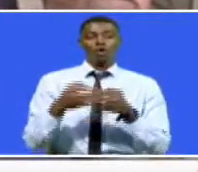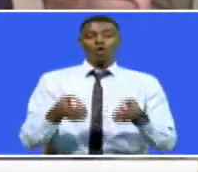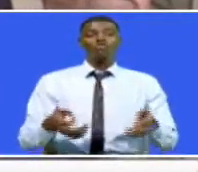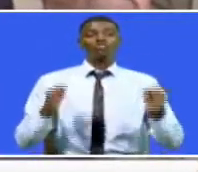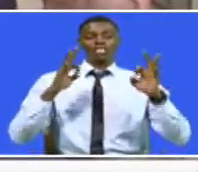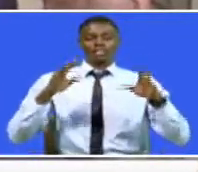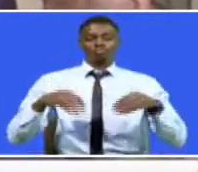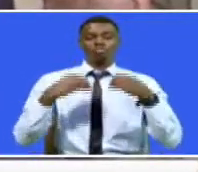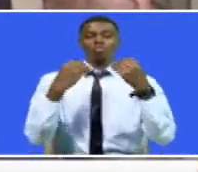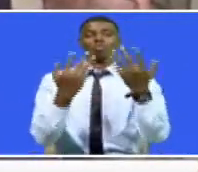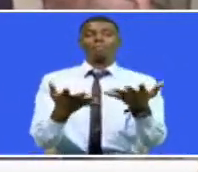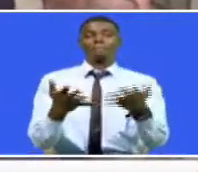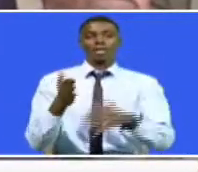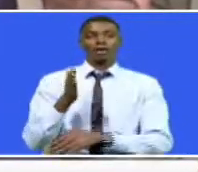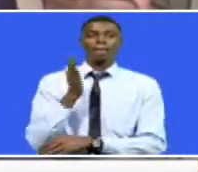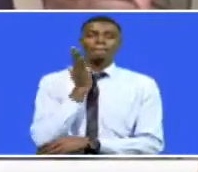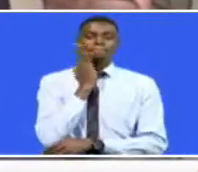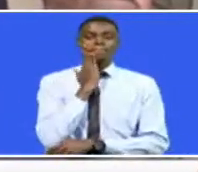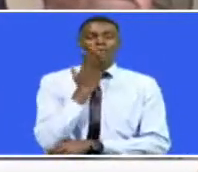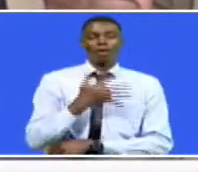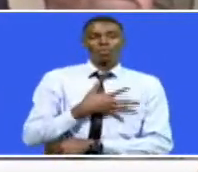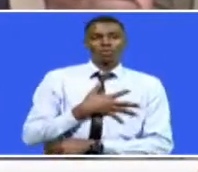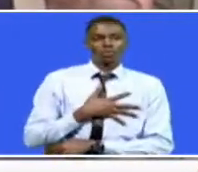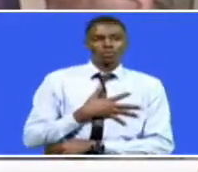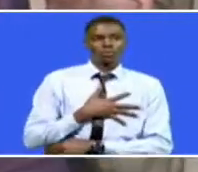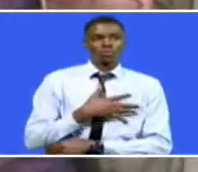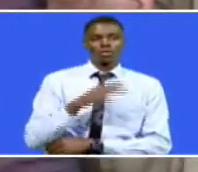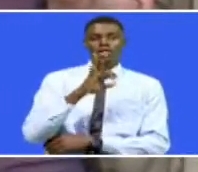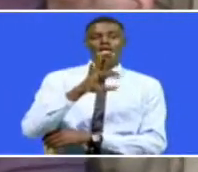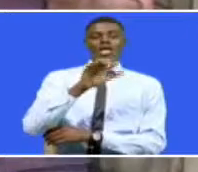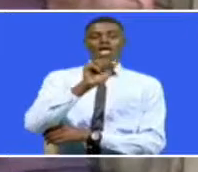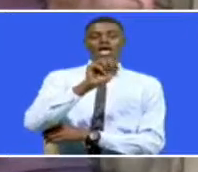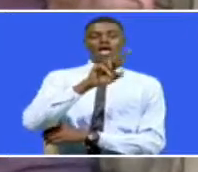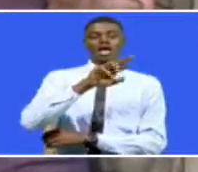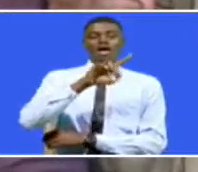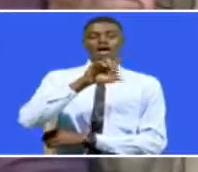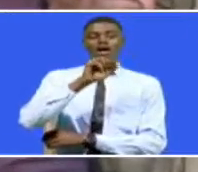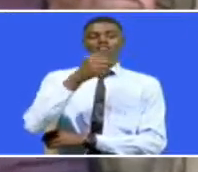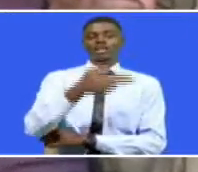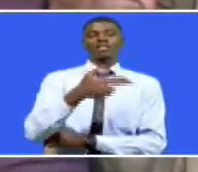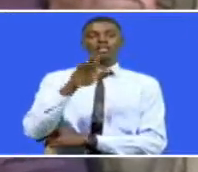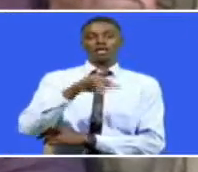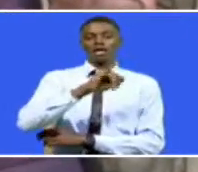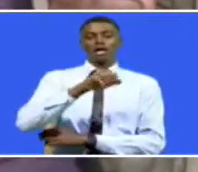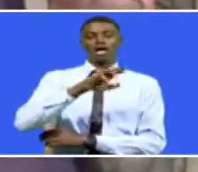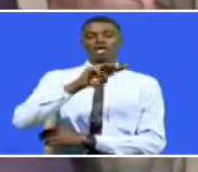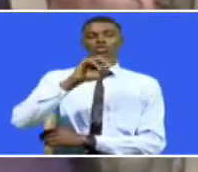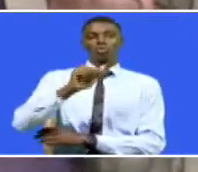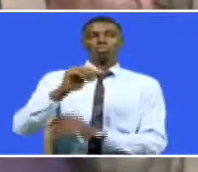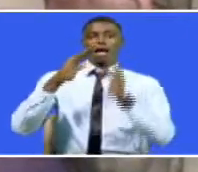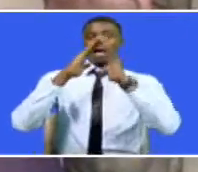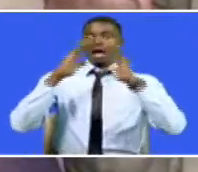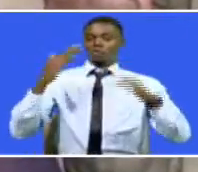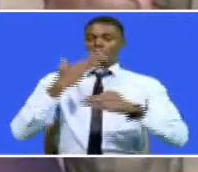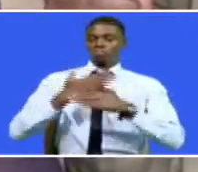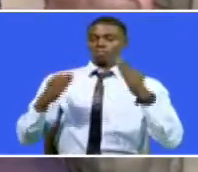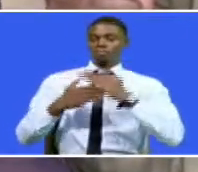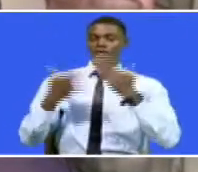officially kumkabidhi mama wetu Farida Juma nyumba ambayo